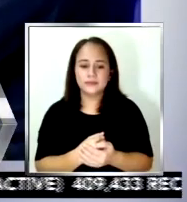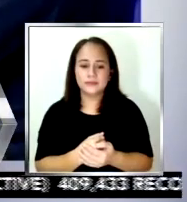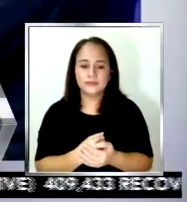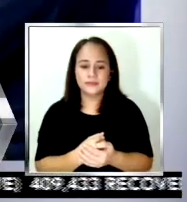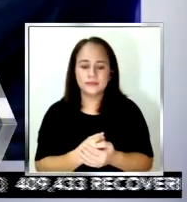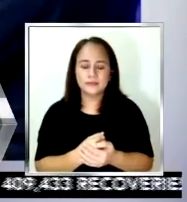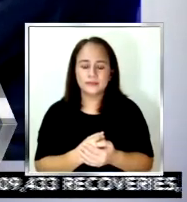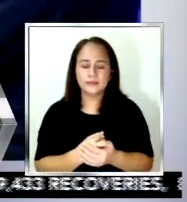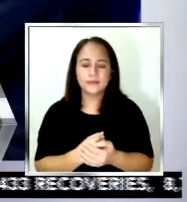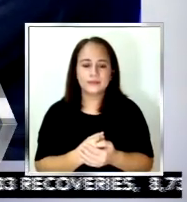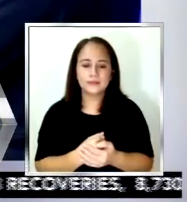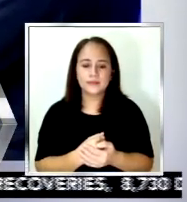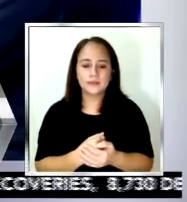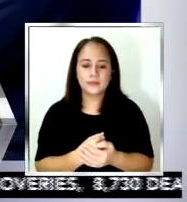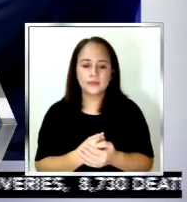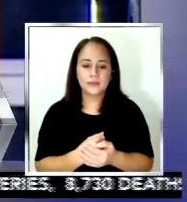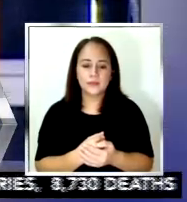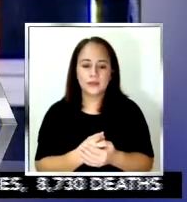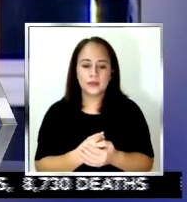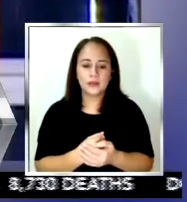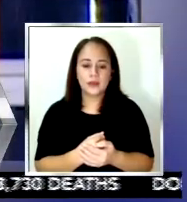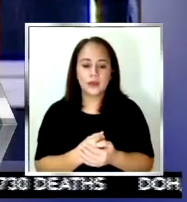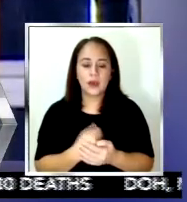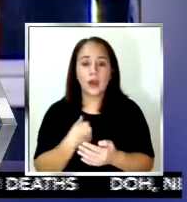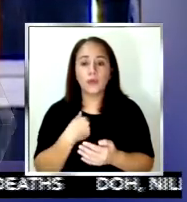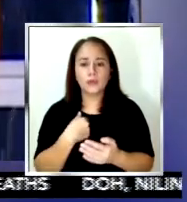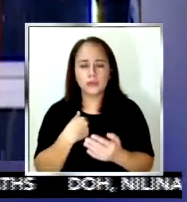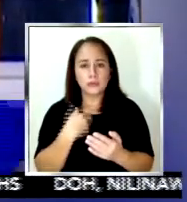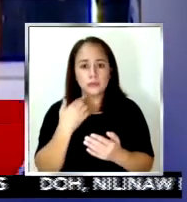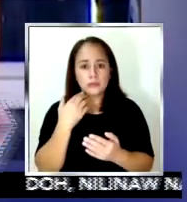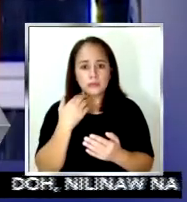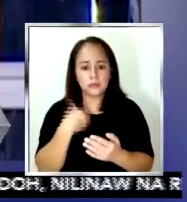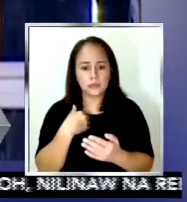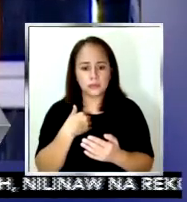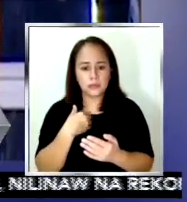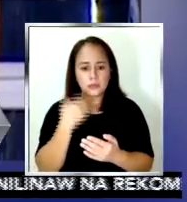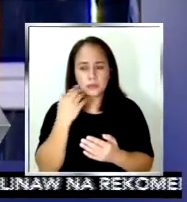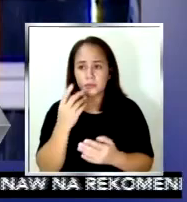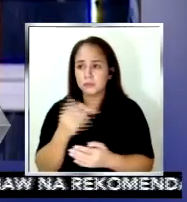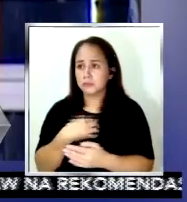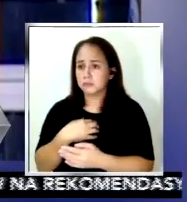ako yung... mawawala. Namatay silang pareho na